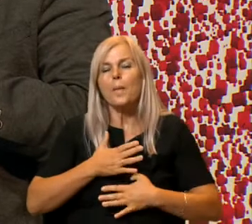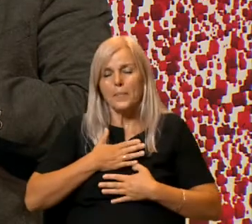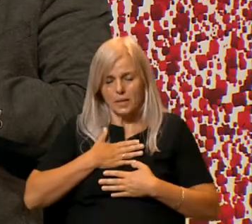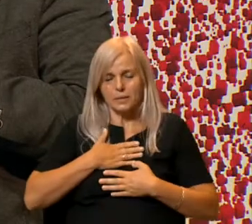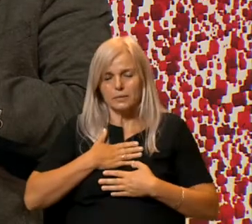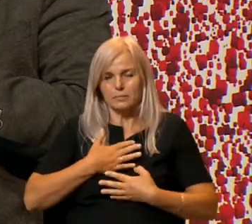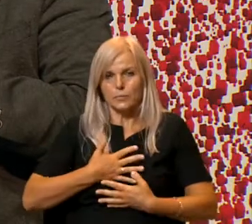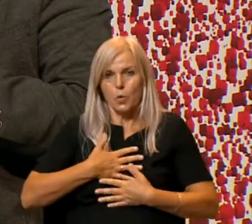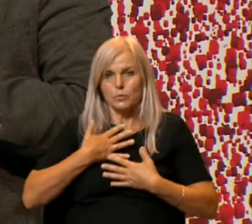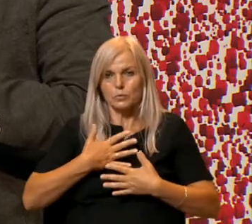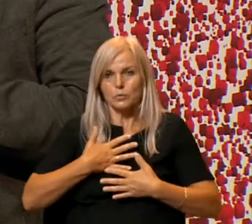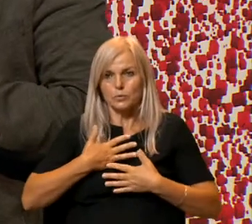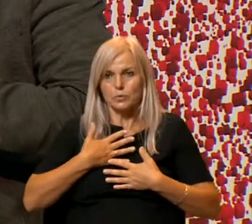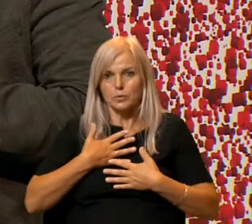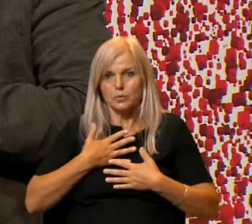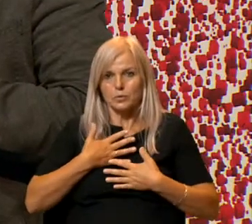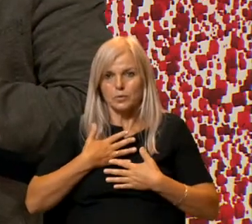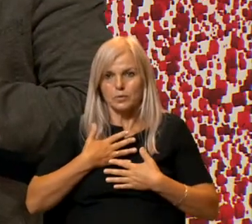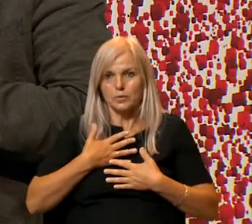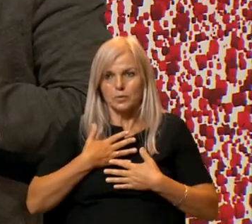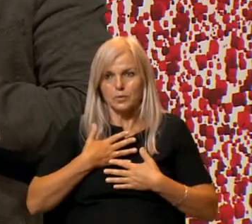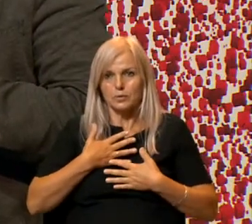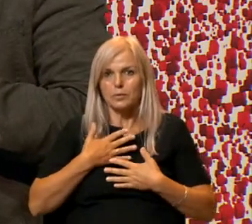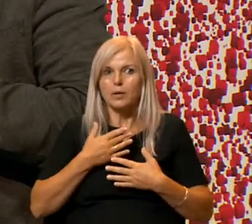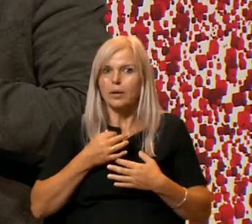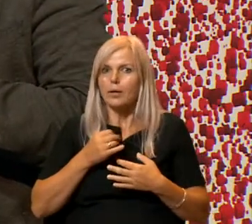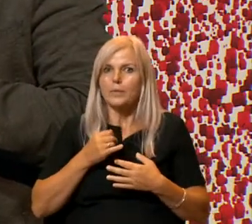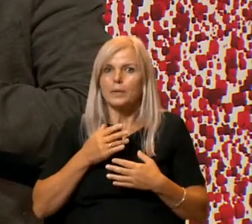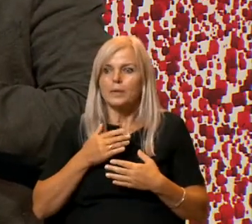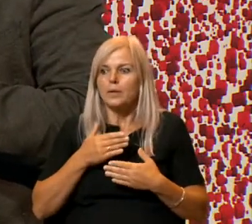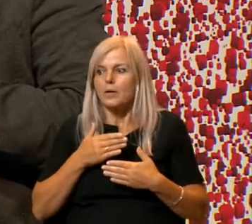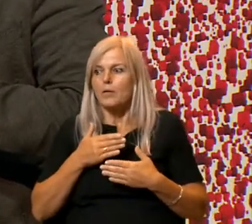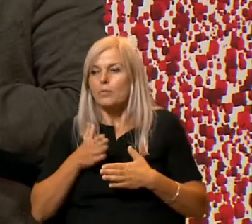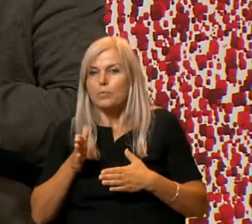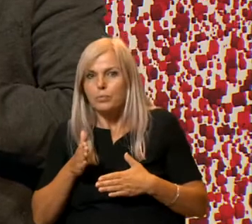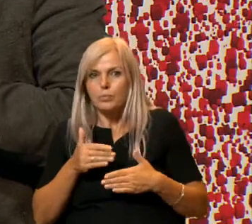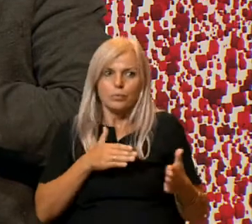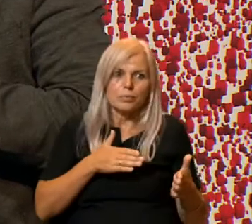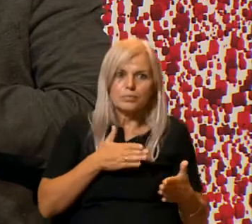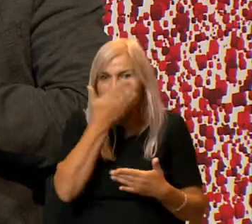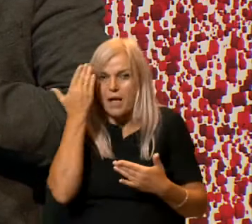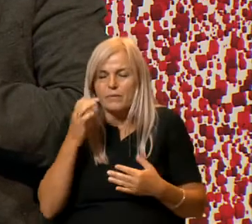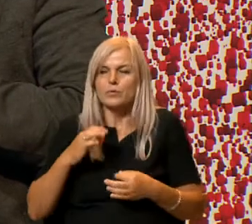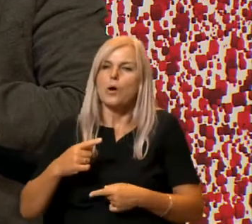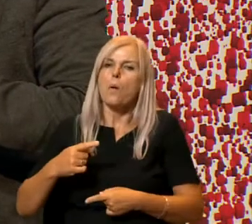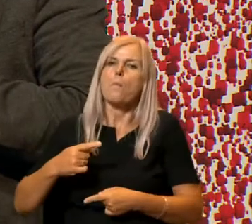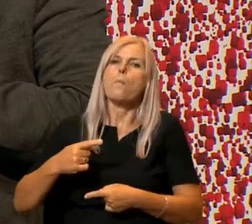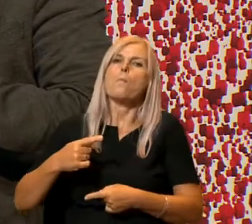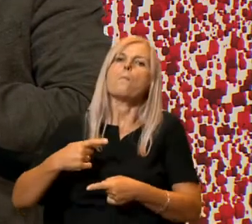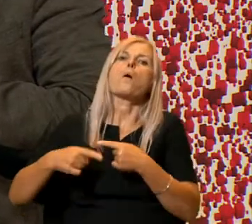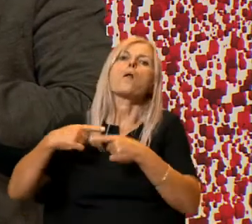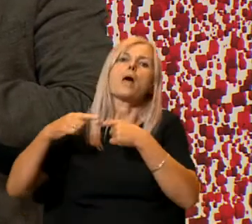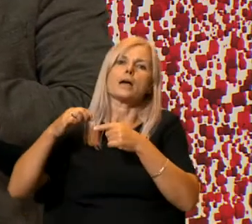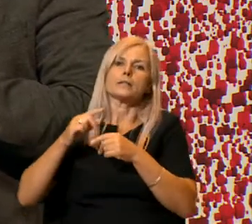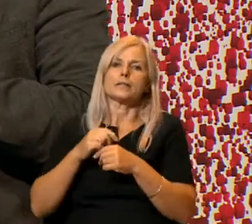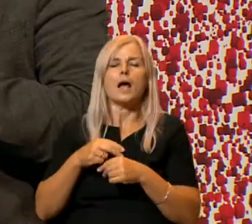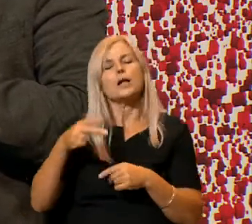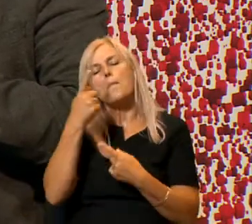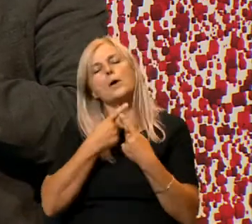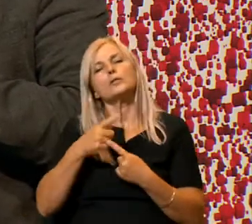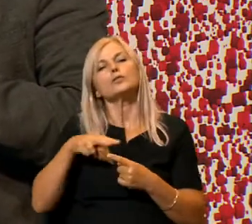które prędzej czy później jednak zawsze nam umyka. Nie wiem, czy to kwestia pokoleniowa, ale wydaje mi się, że Unia